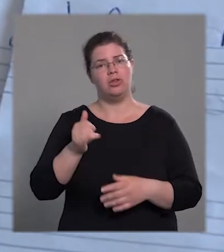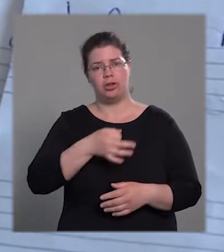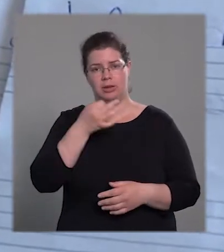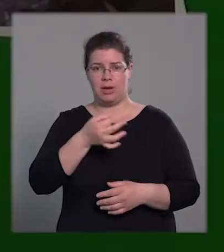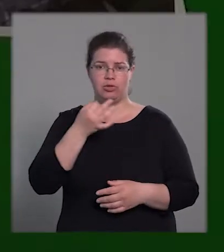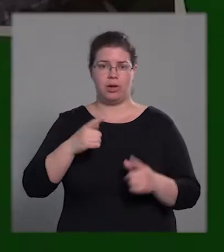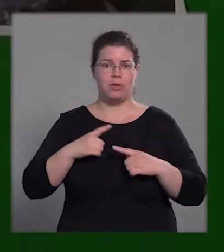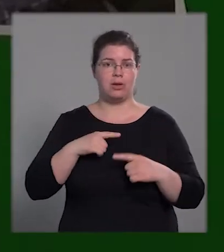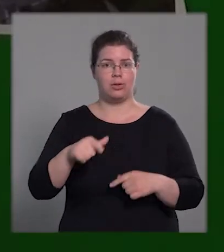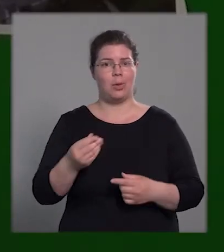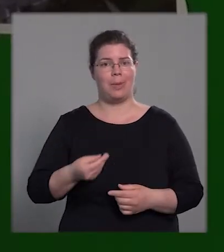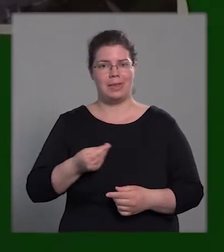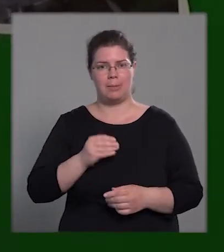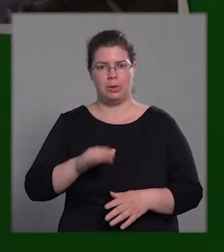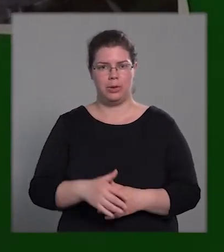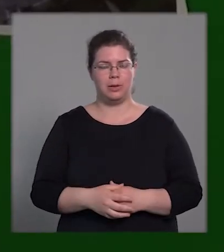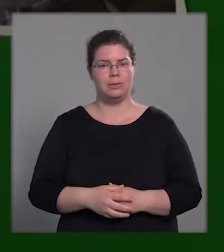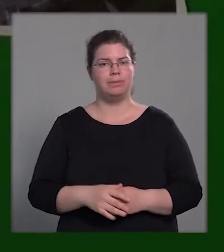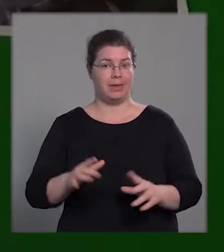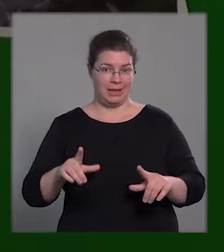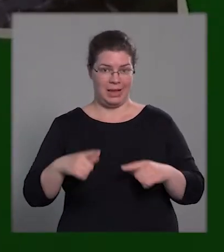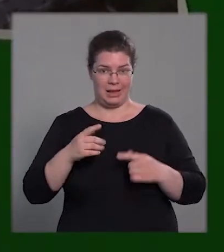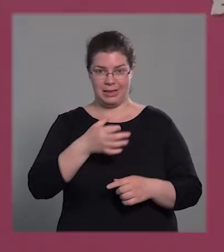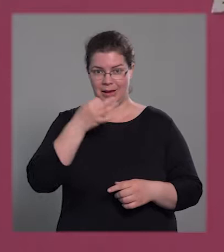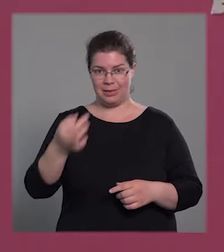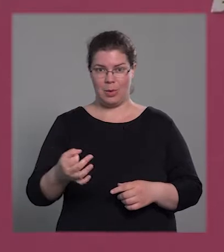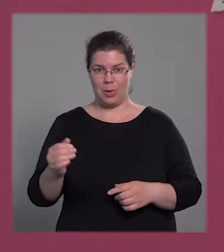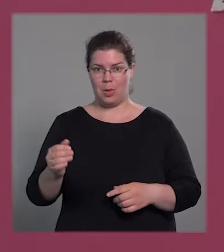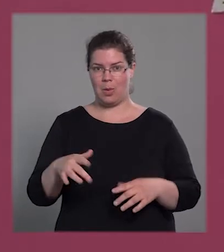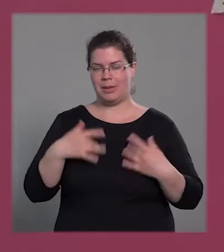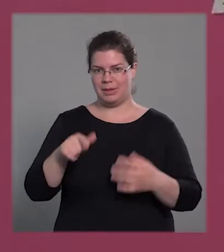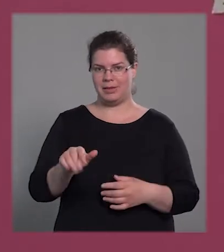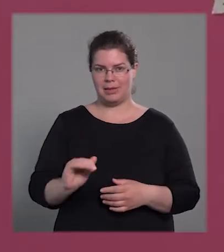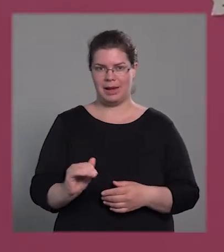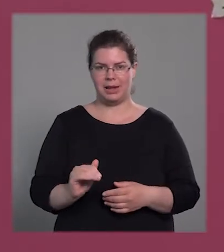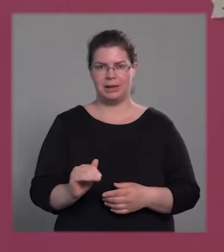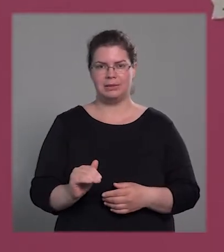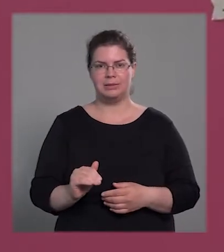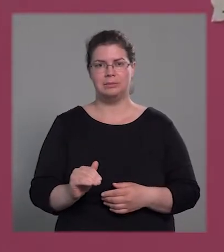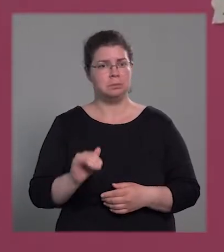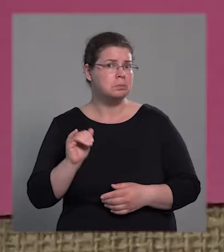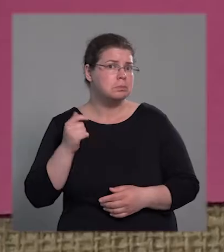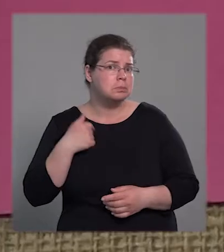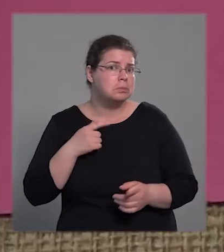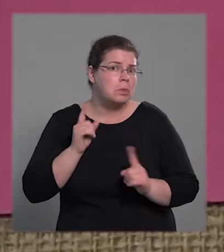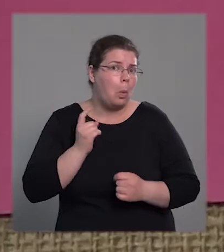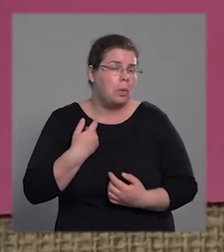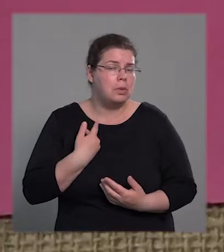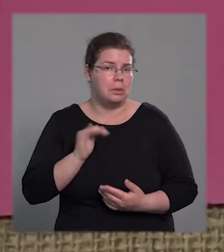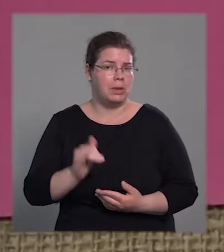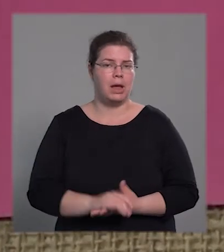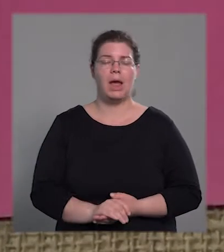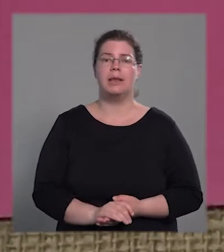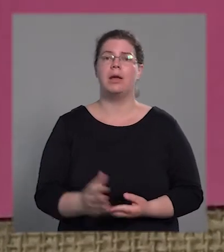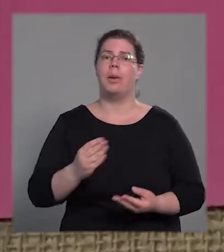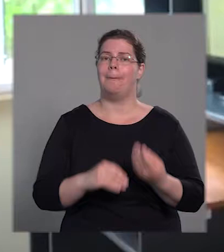az ő beszámolójukat majd. Életre szóló élmény ez a gyerekeknek? Én úgy gondolom, hogy igen.